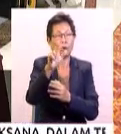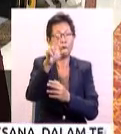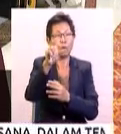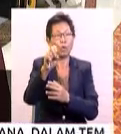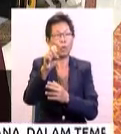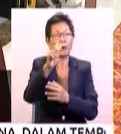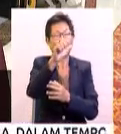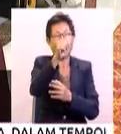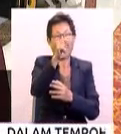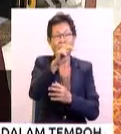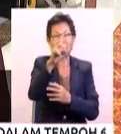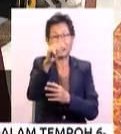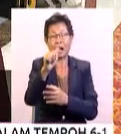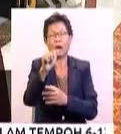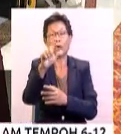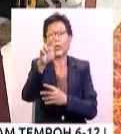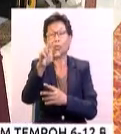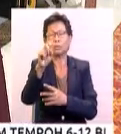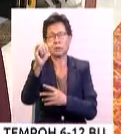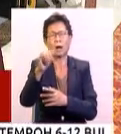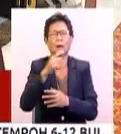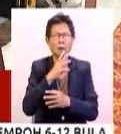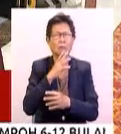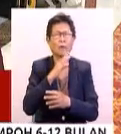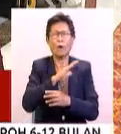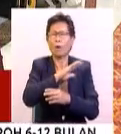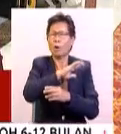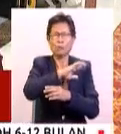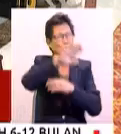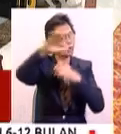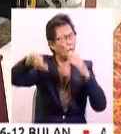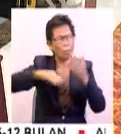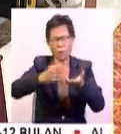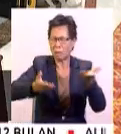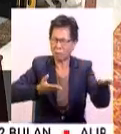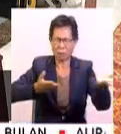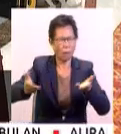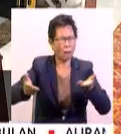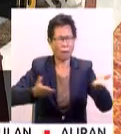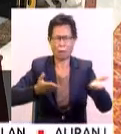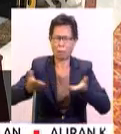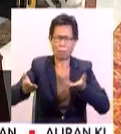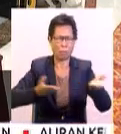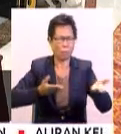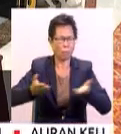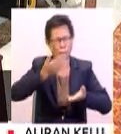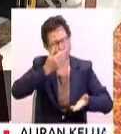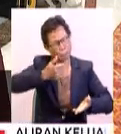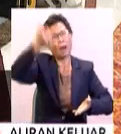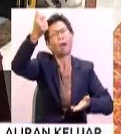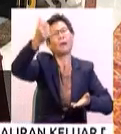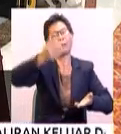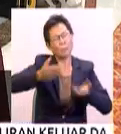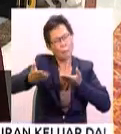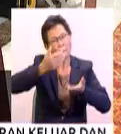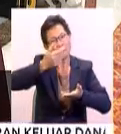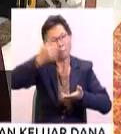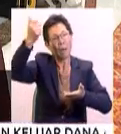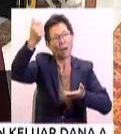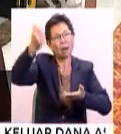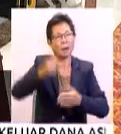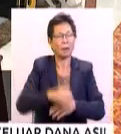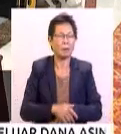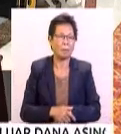boleh dikatakan seluruh yang apabila diberikan layanannya akan memberikan perkhidmatan yang terbaik. Antaranya